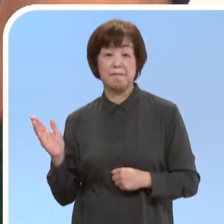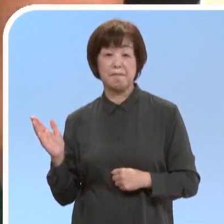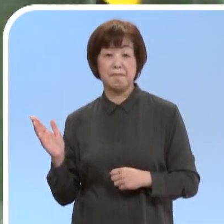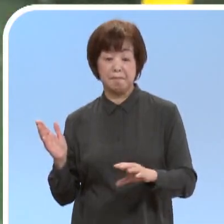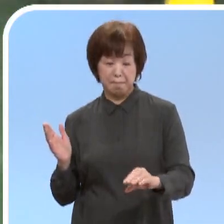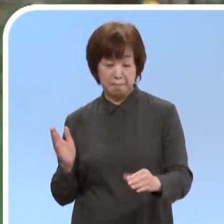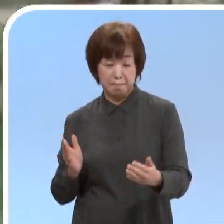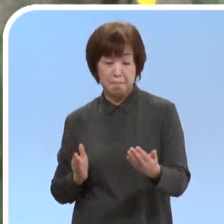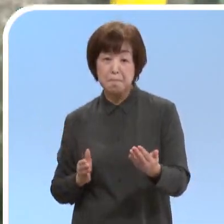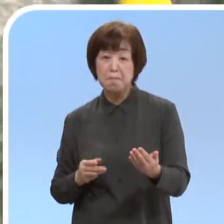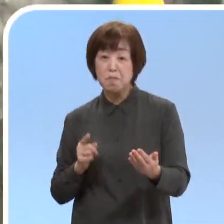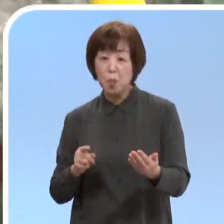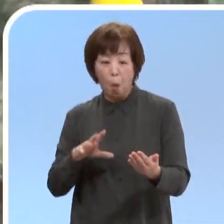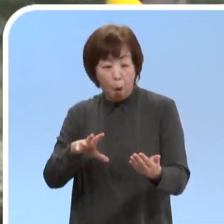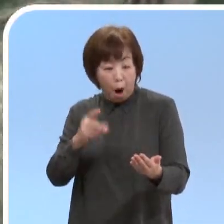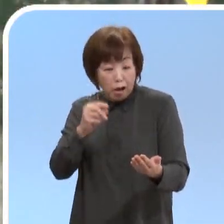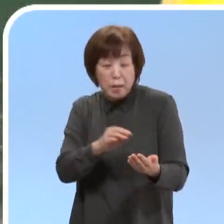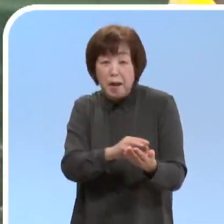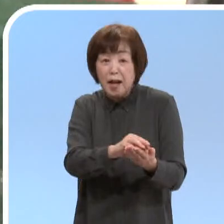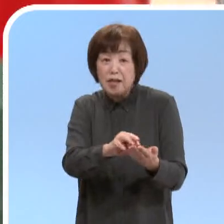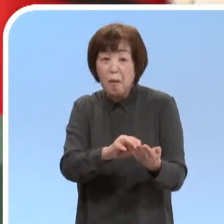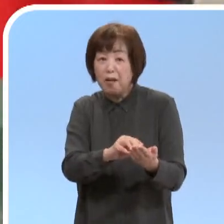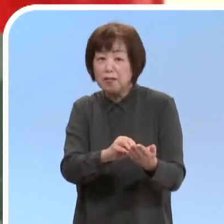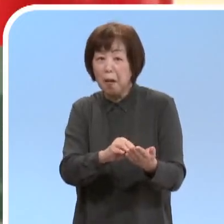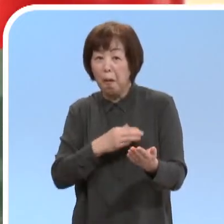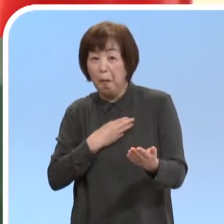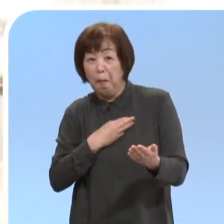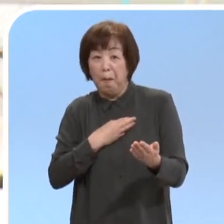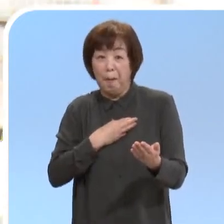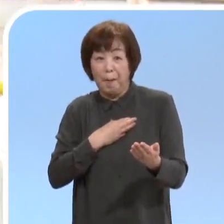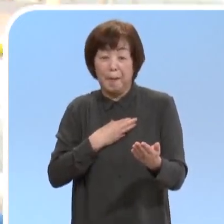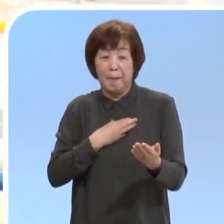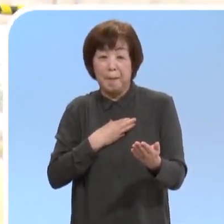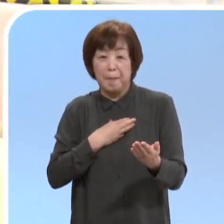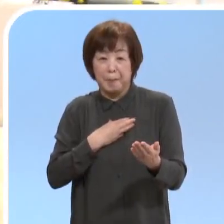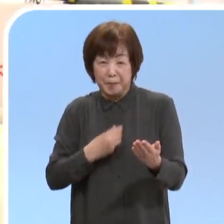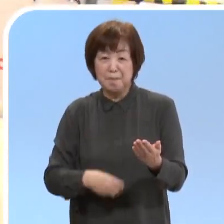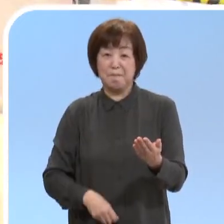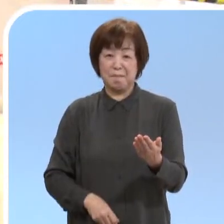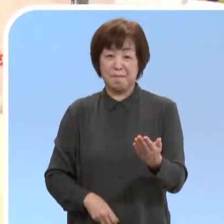これおお初めて人で触った